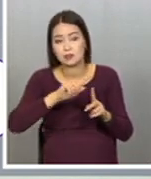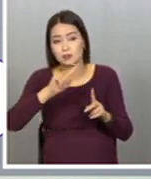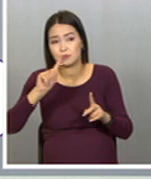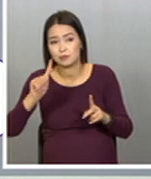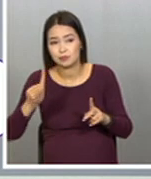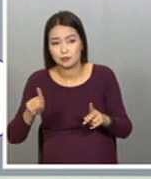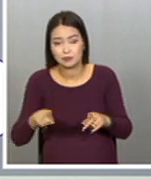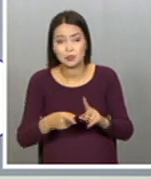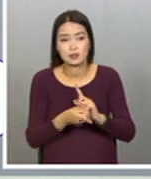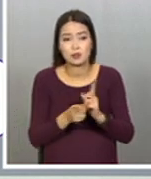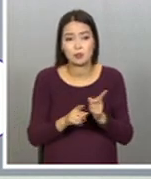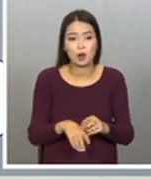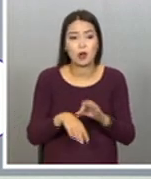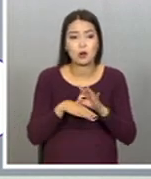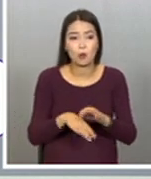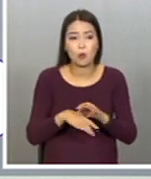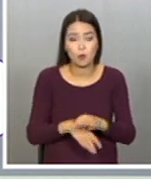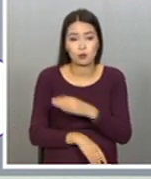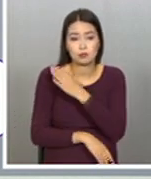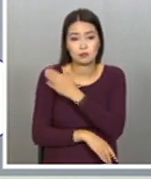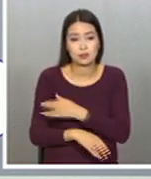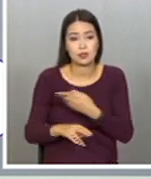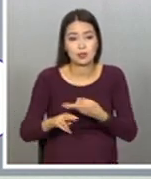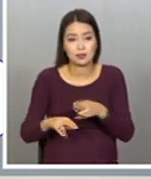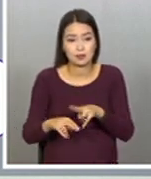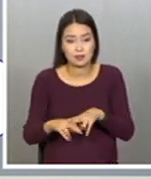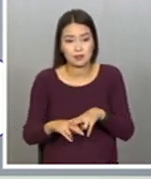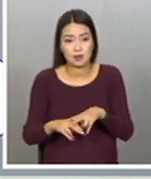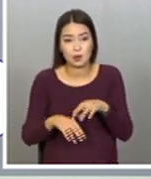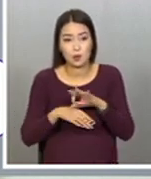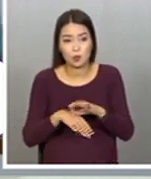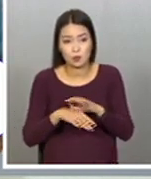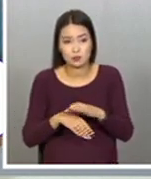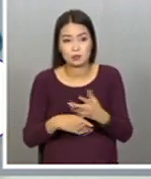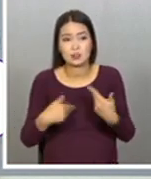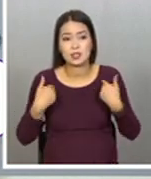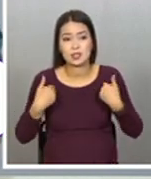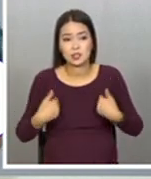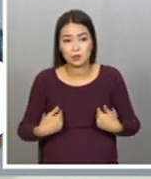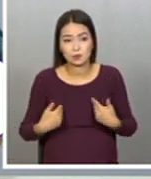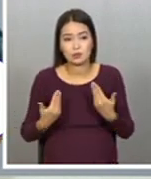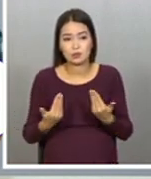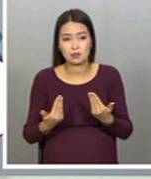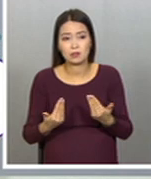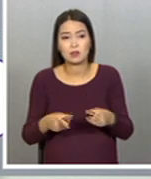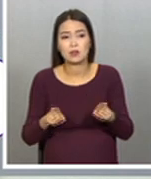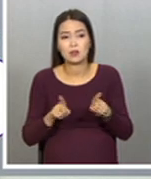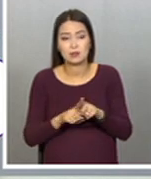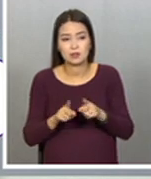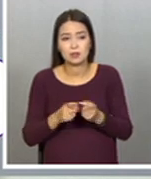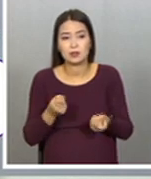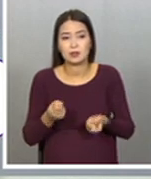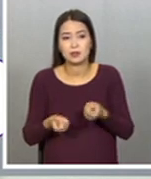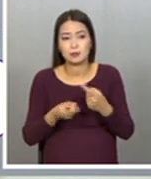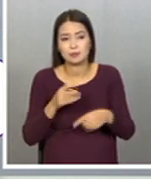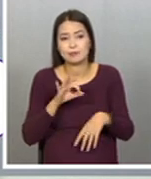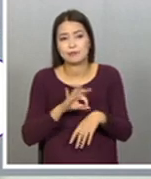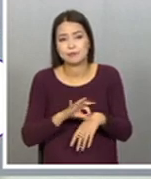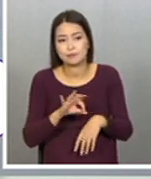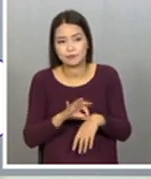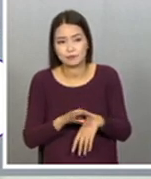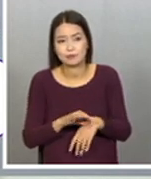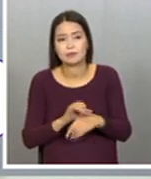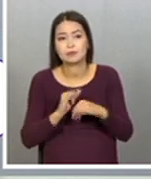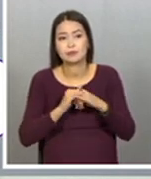терісінің астында дернәсілдерін салады. Сөйтіп адамның денесінде қоздырғыштар еніп алады да ауруды әрі